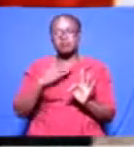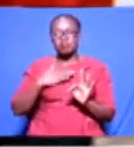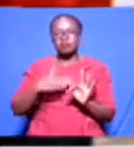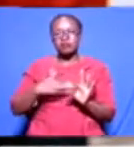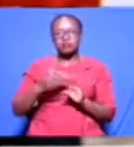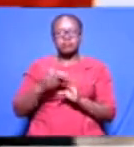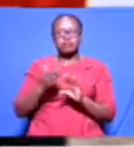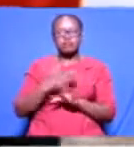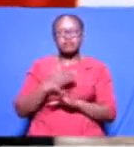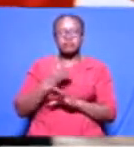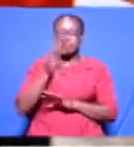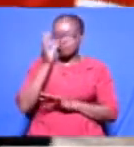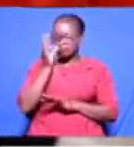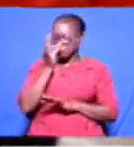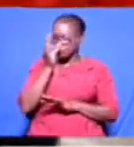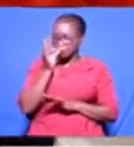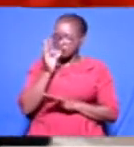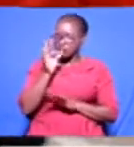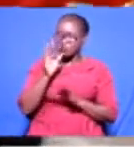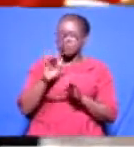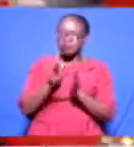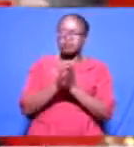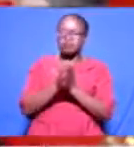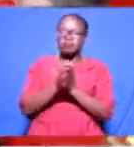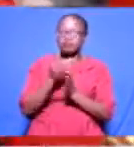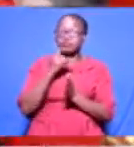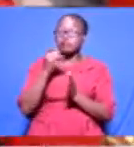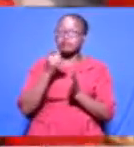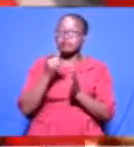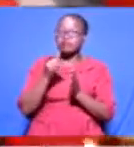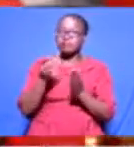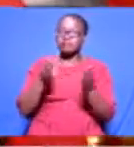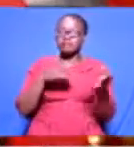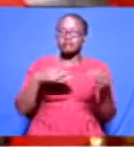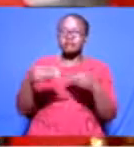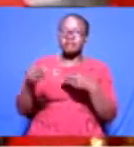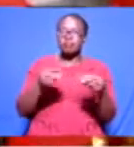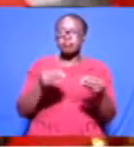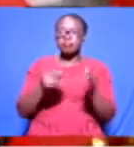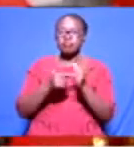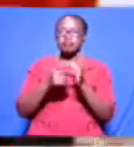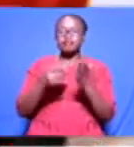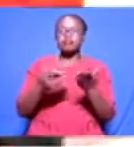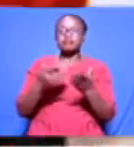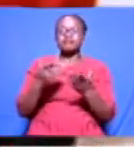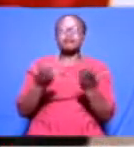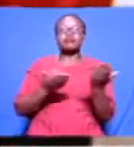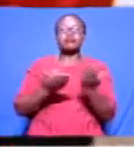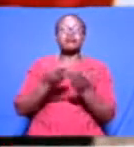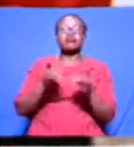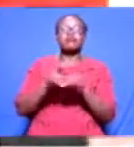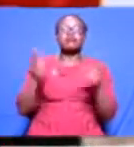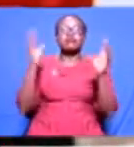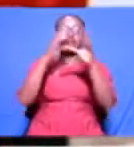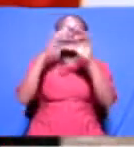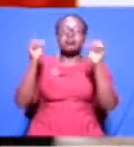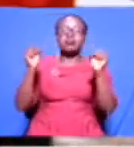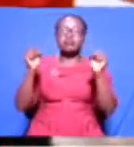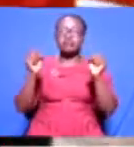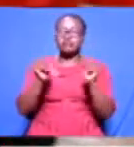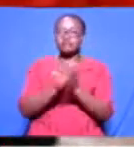Mwai Kibaki uliwekelewa kwenye kitambaa cheupe kuashiria alivyohudumu kama rais.